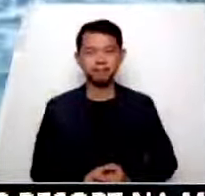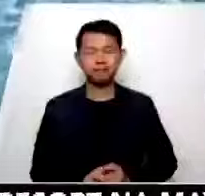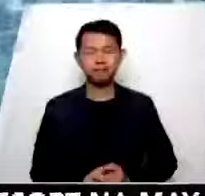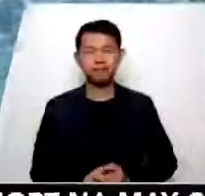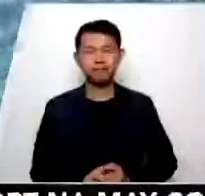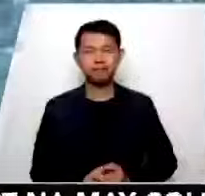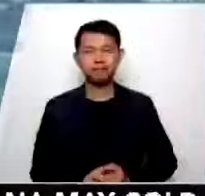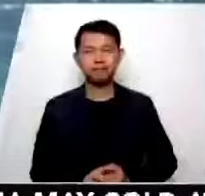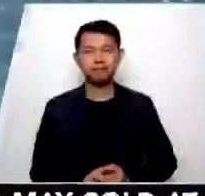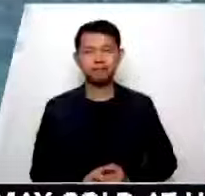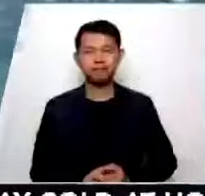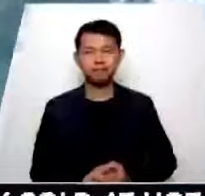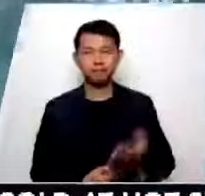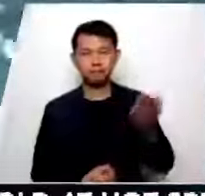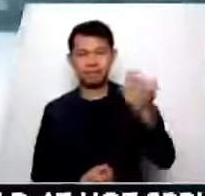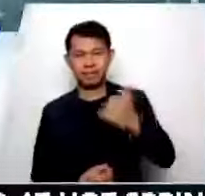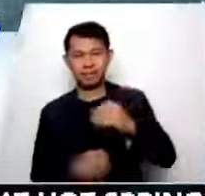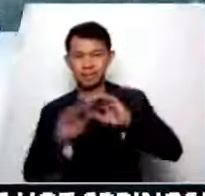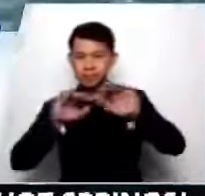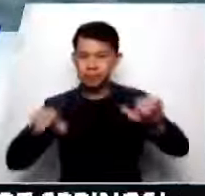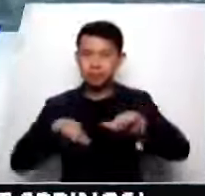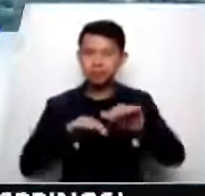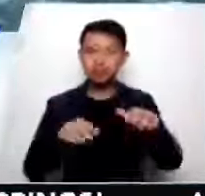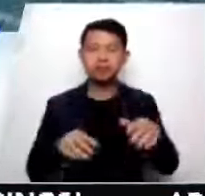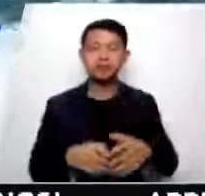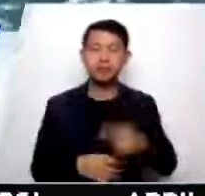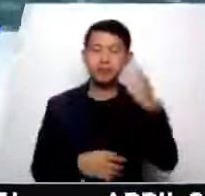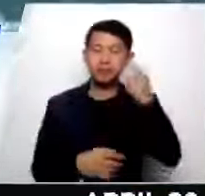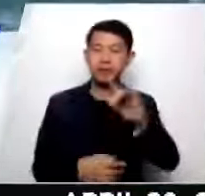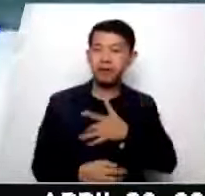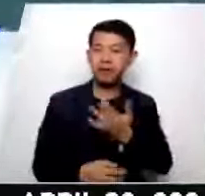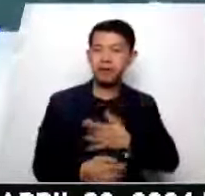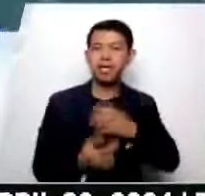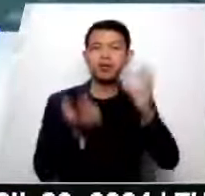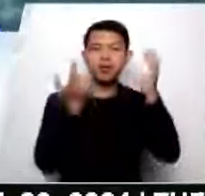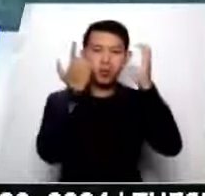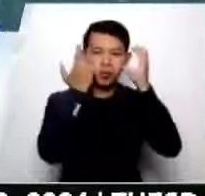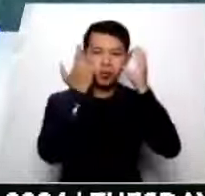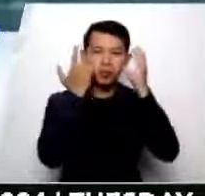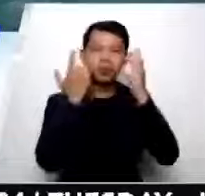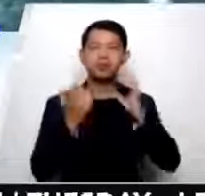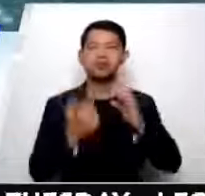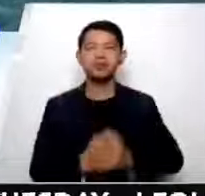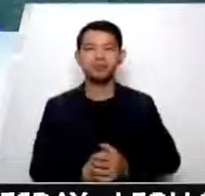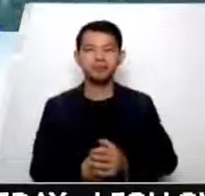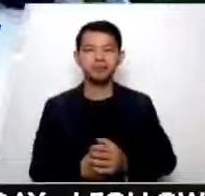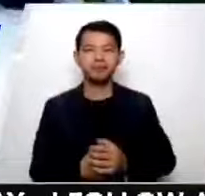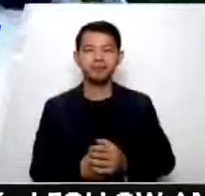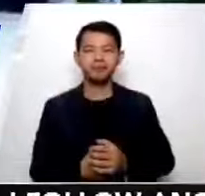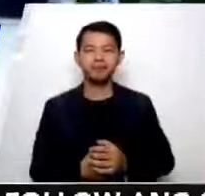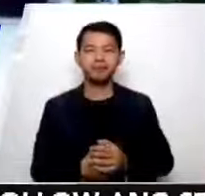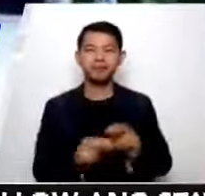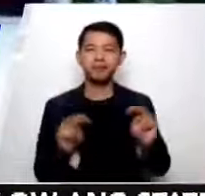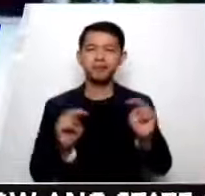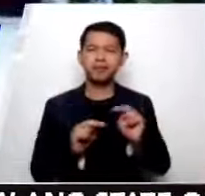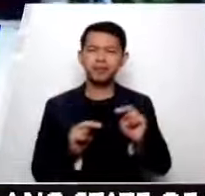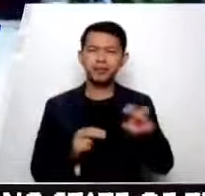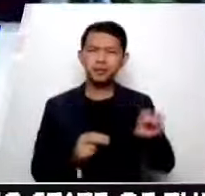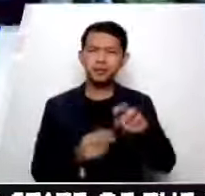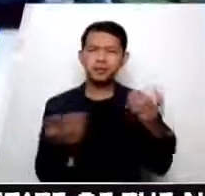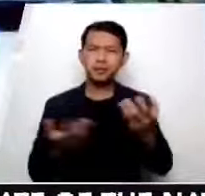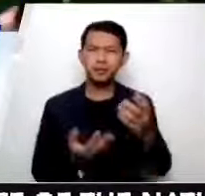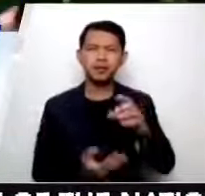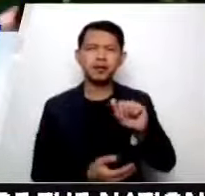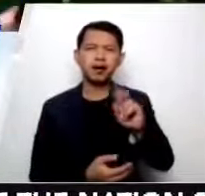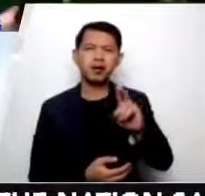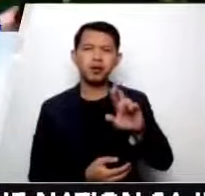Tara't mag-swimming para mabawasan ang mainit na feeling. Nature trip sa Dinalungan Aurora at sa kanilang Bulawan